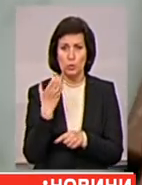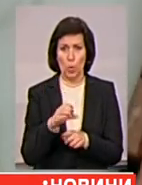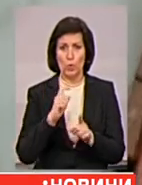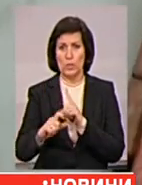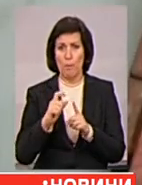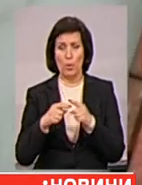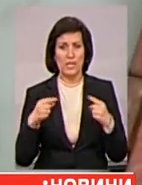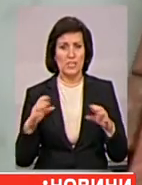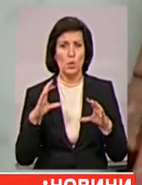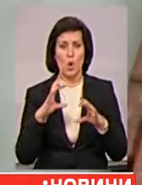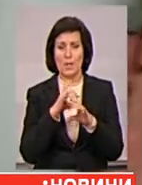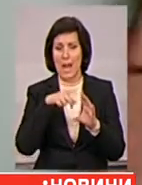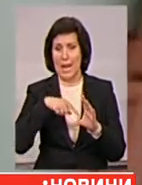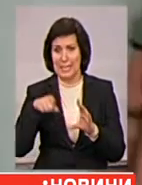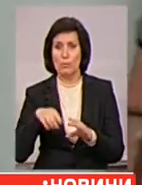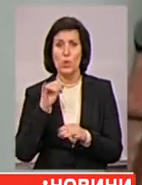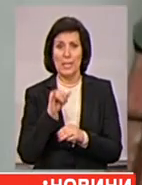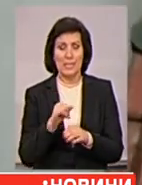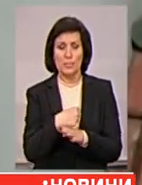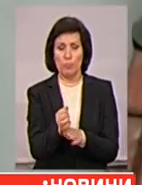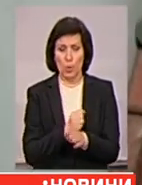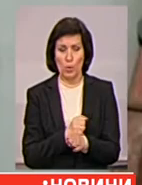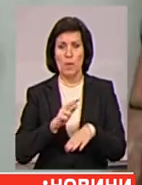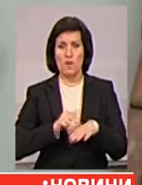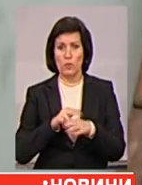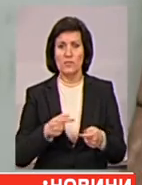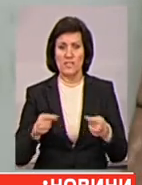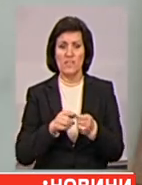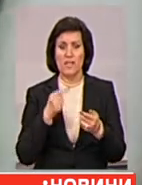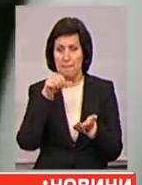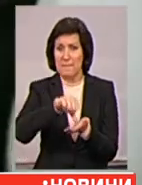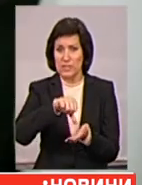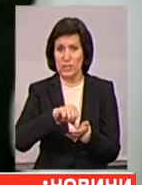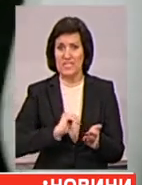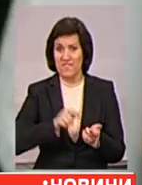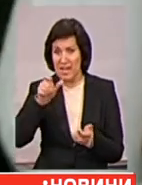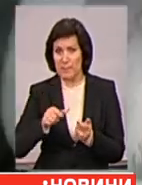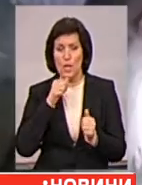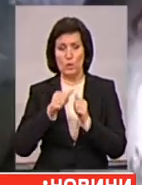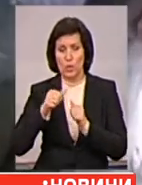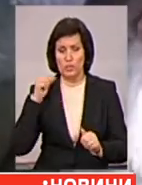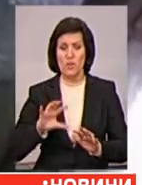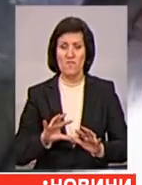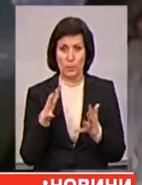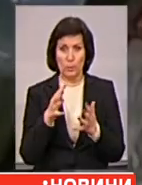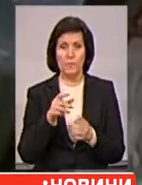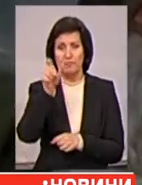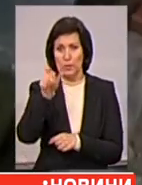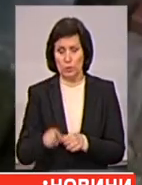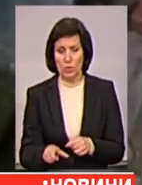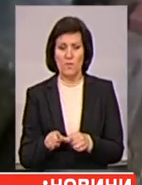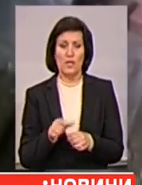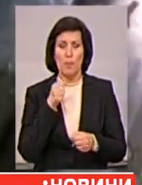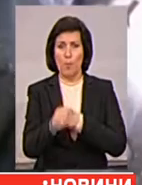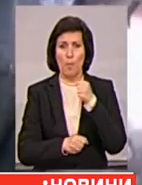набоїв різного калібру та зброю. Також правоохоронці встановили причетність фермера і до торішнього випадку. Чоловік побив